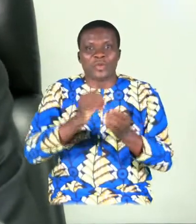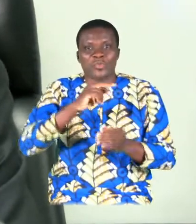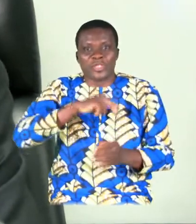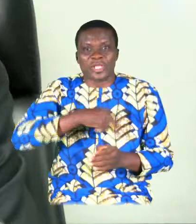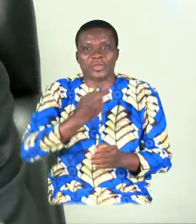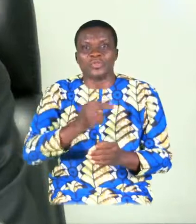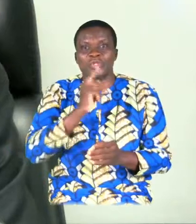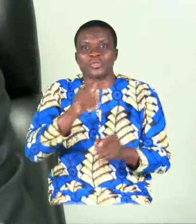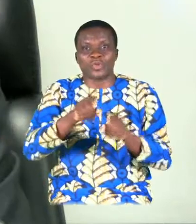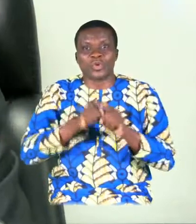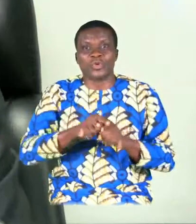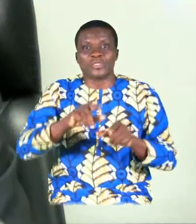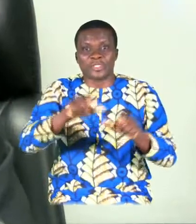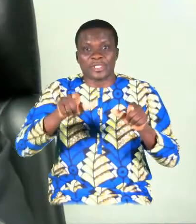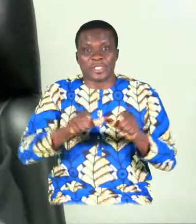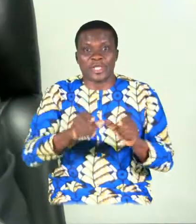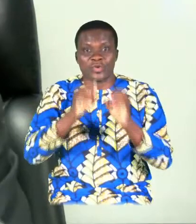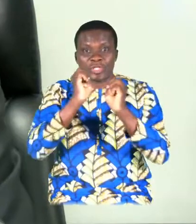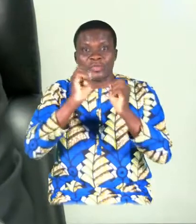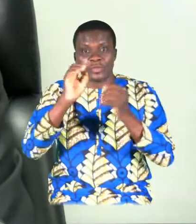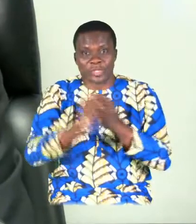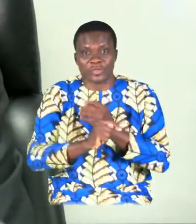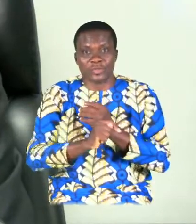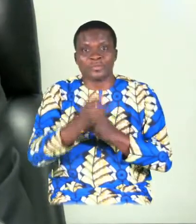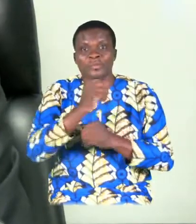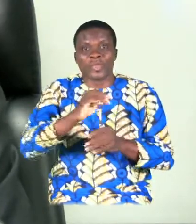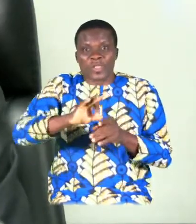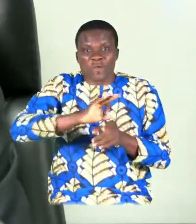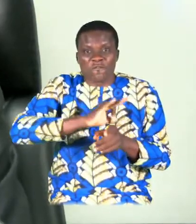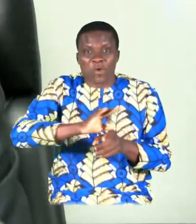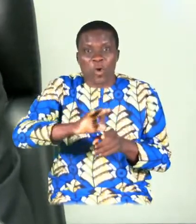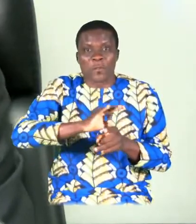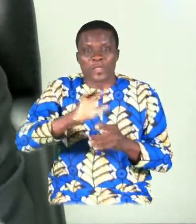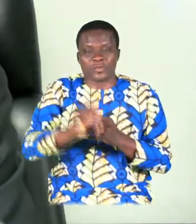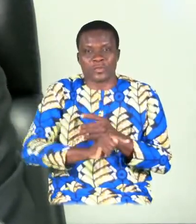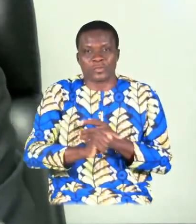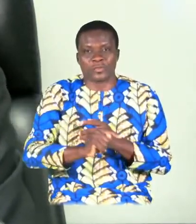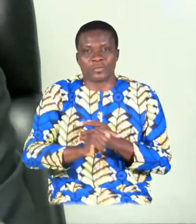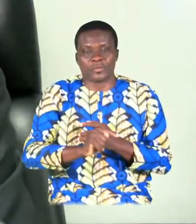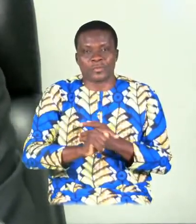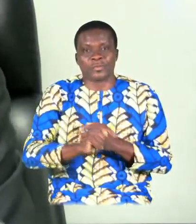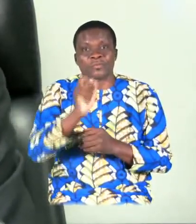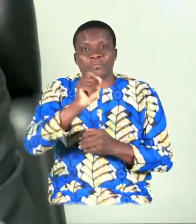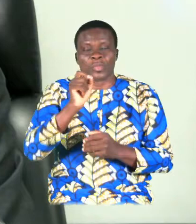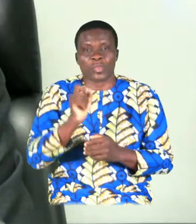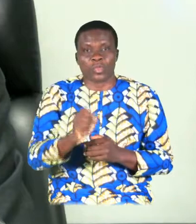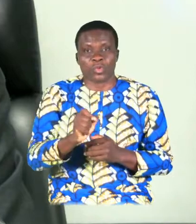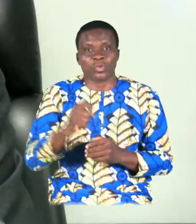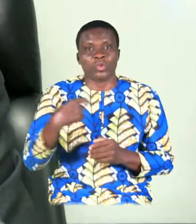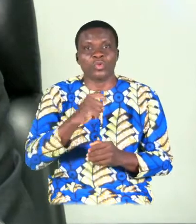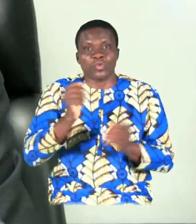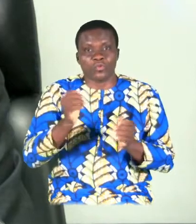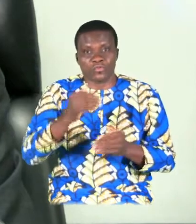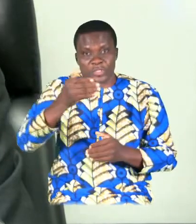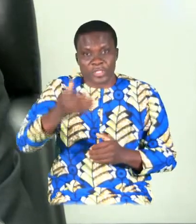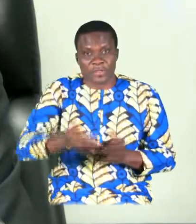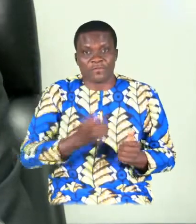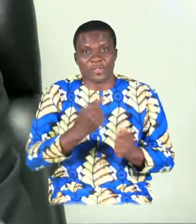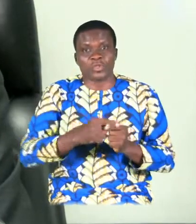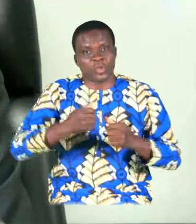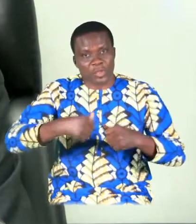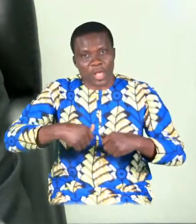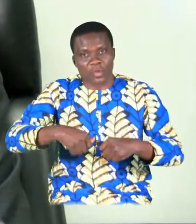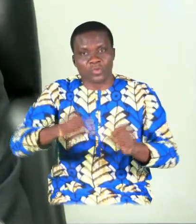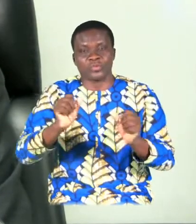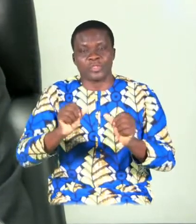religieuses sont aussi des lieux d'éducation et de formation. Donc, nous vous invitons à